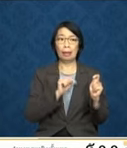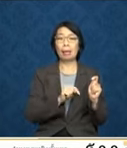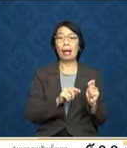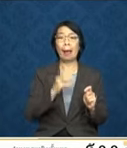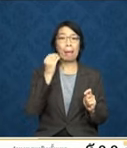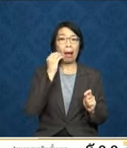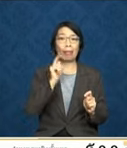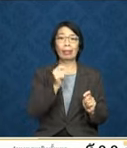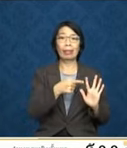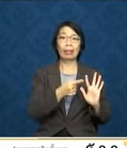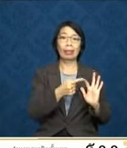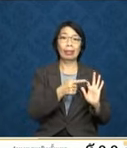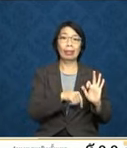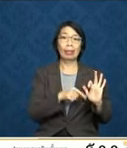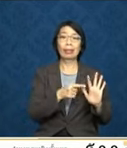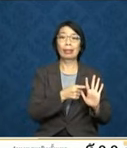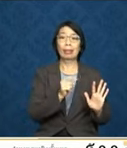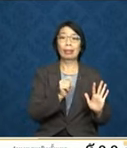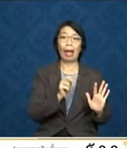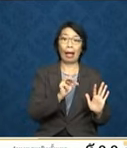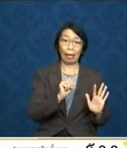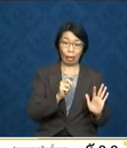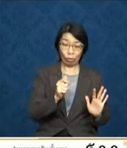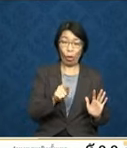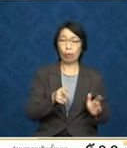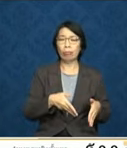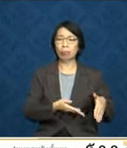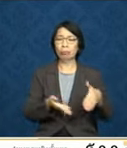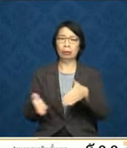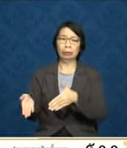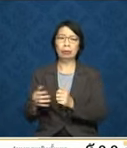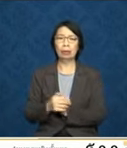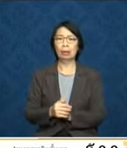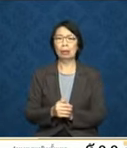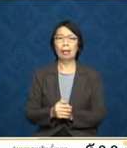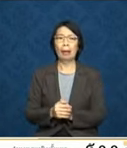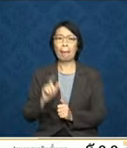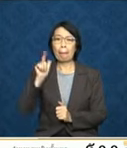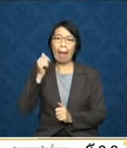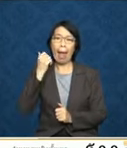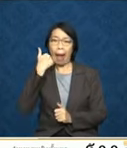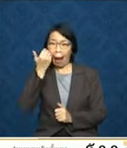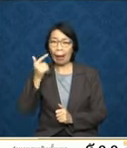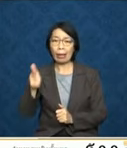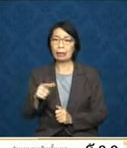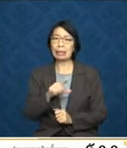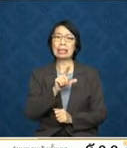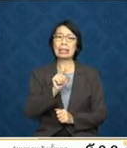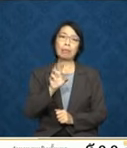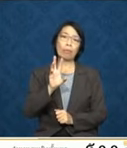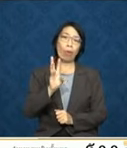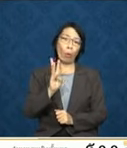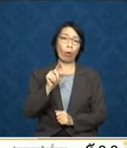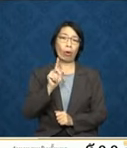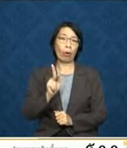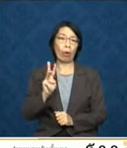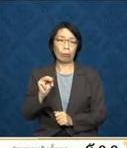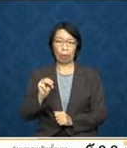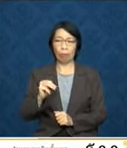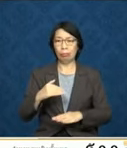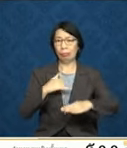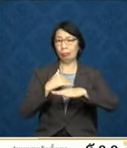หม่ระยะทางประมาณ26กิโลเมตรเป็นเส้นทางยุทธศาสตร์ติดชายแดนประเทศเมียนมา